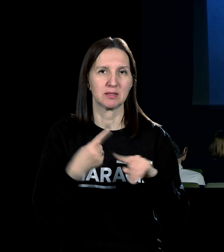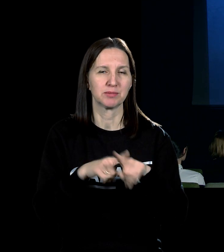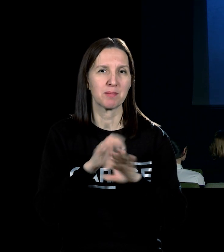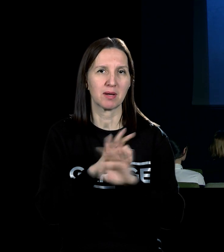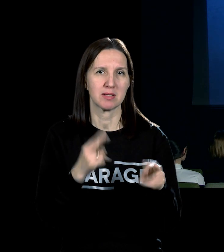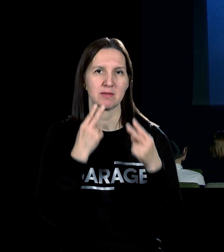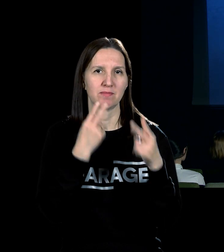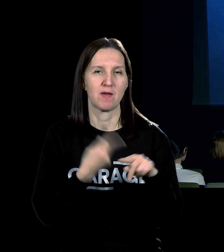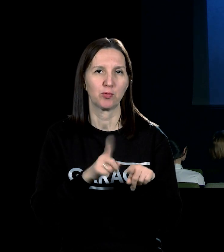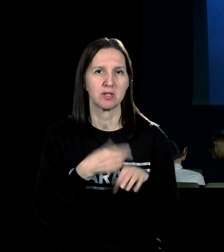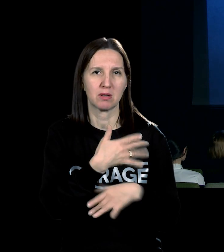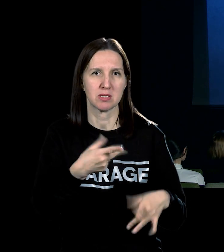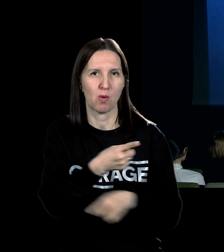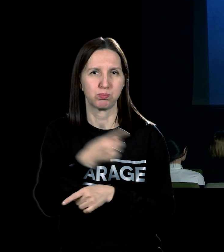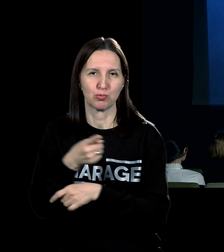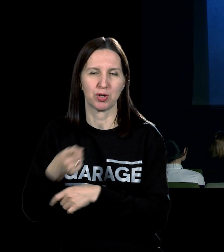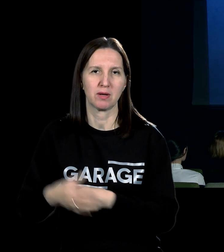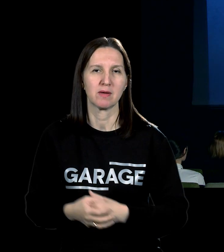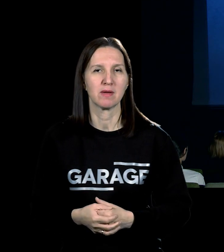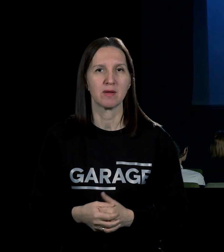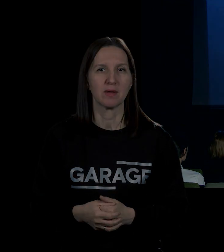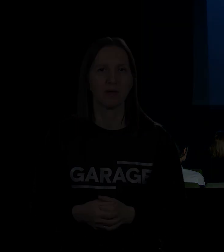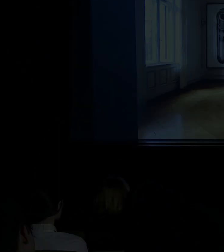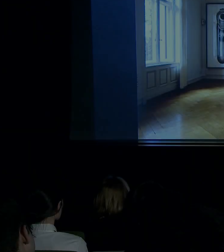самых пушек, да, всяких.